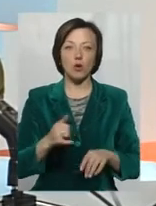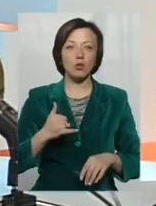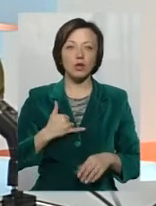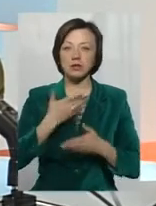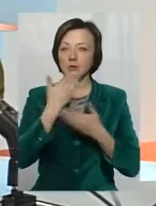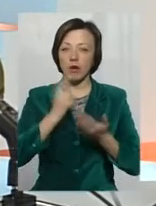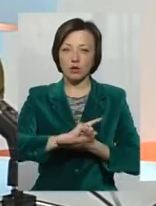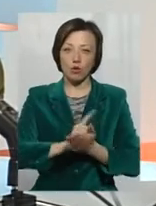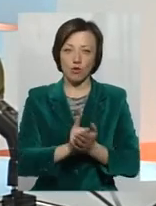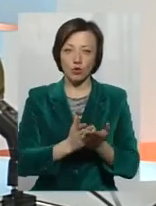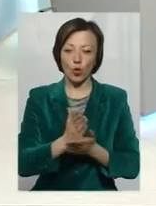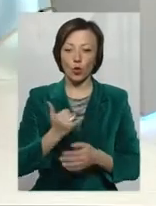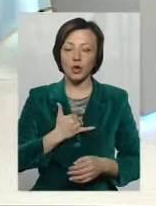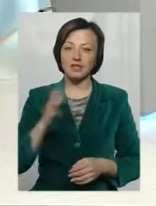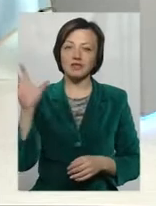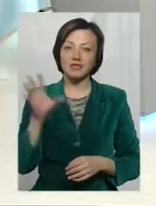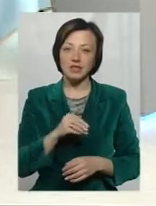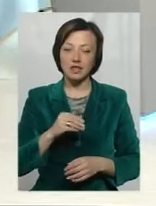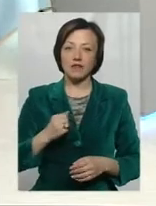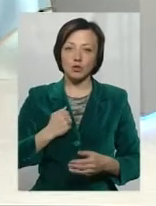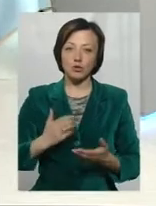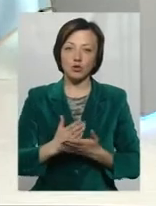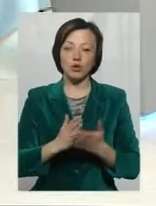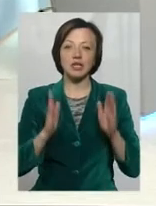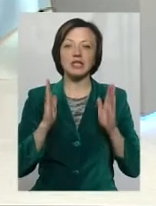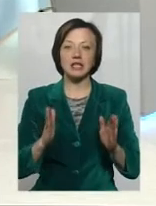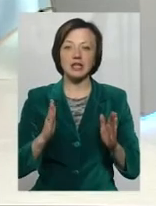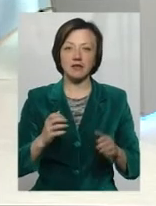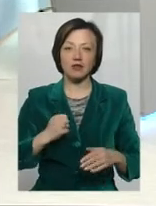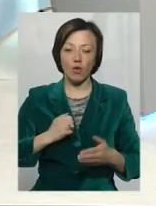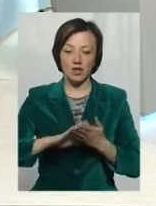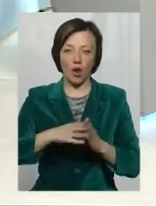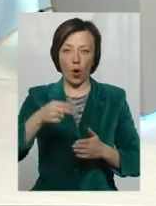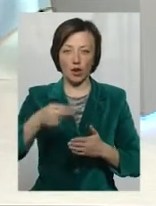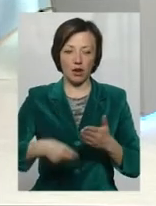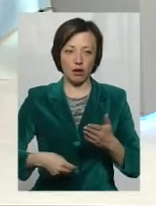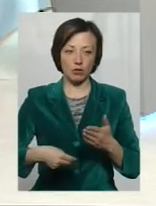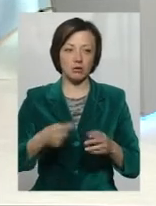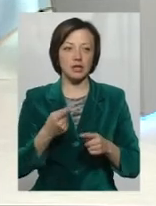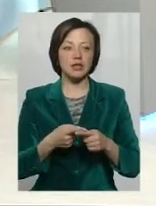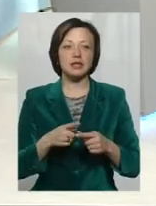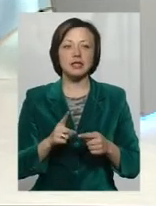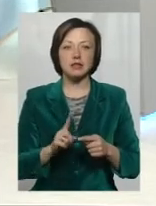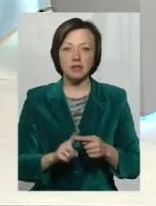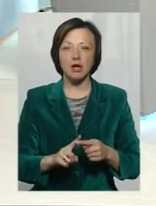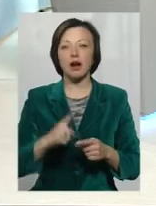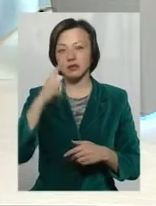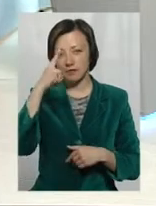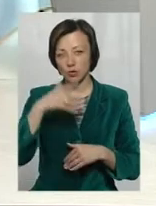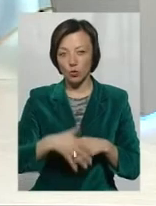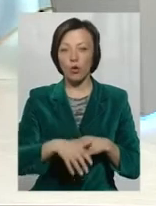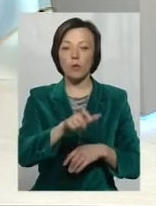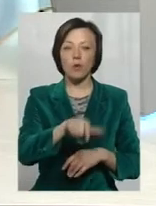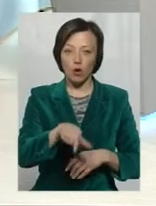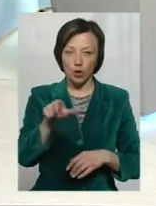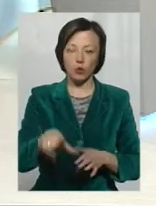строкової служби. В нас всі військовослужбовці тільки військові служби за контракт. Це свідомі люди, які